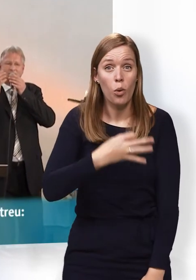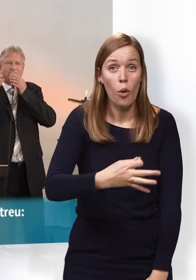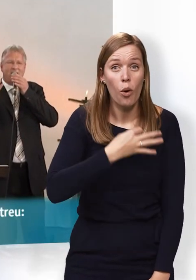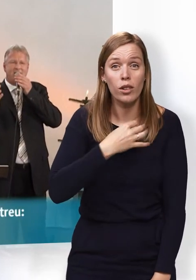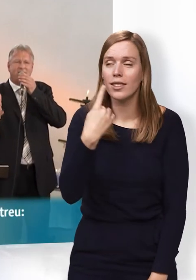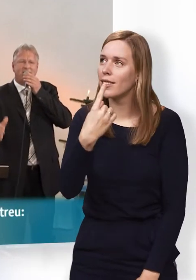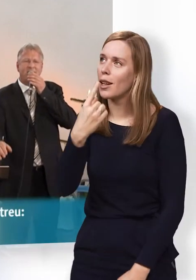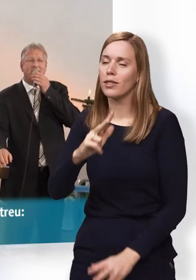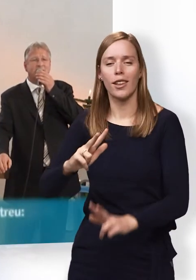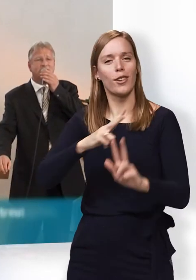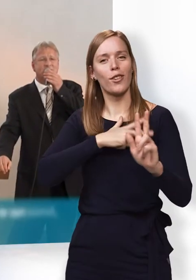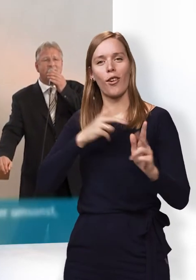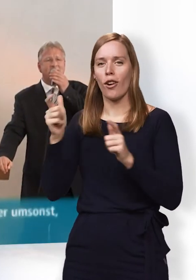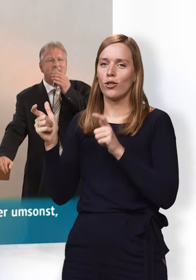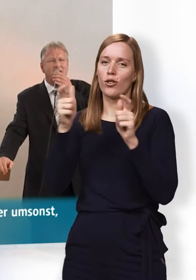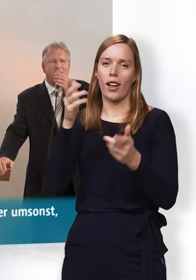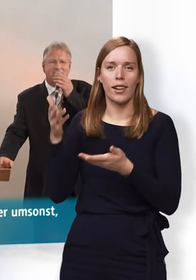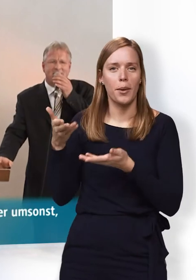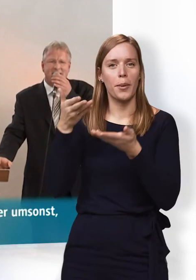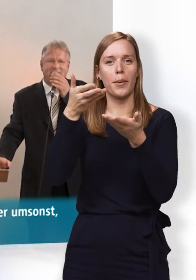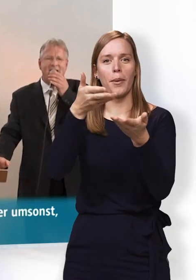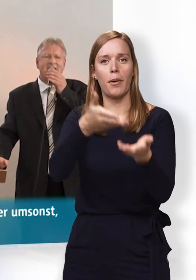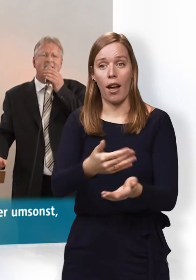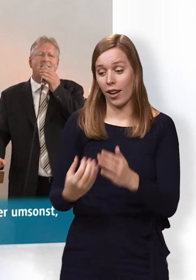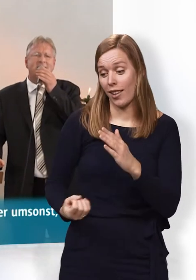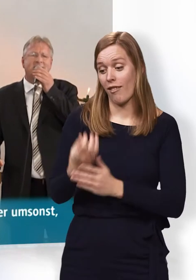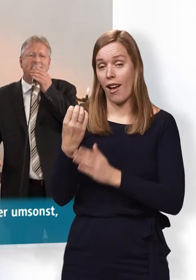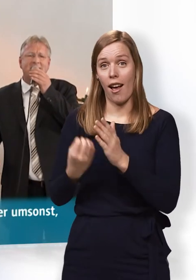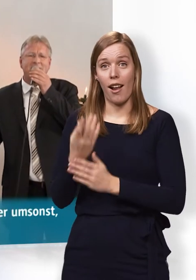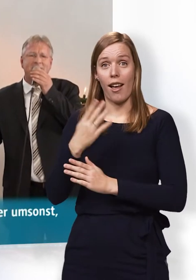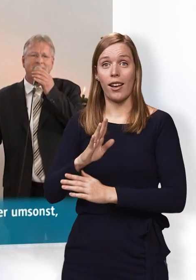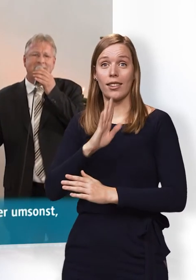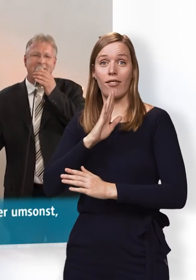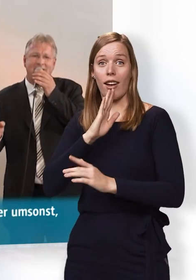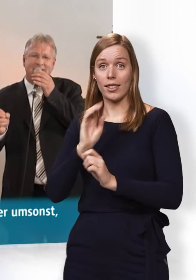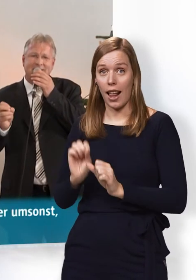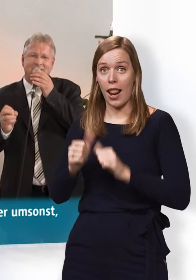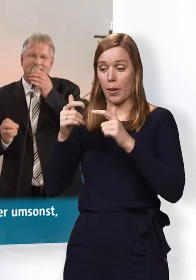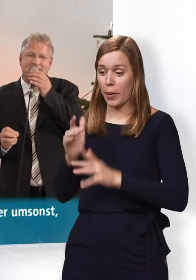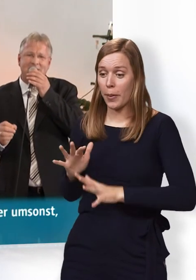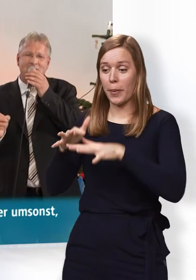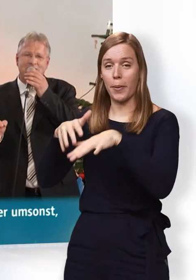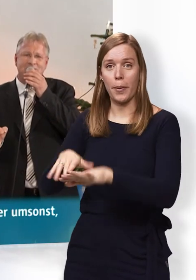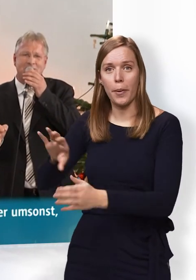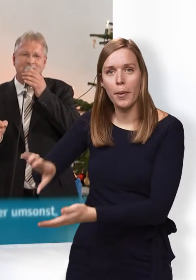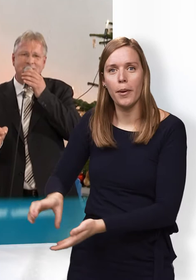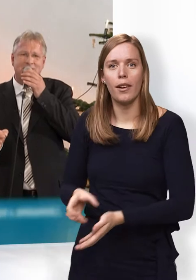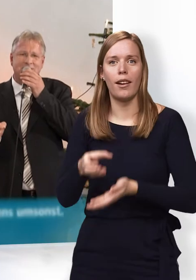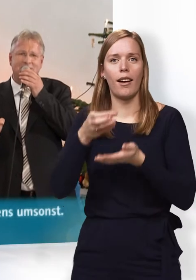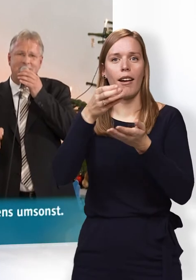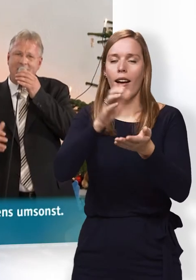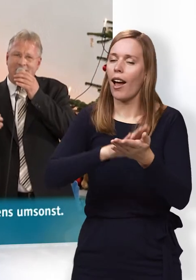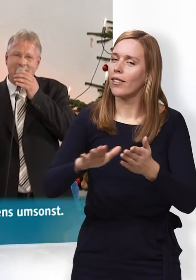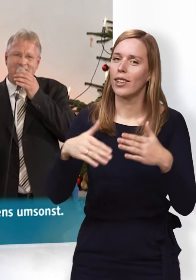gibt und schenkt er ganz treu. Aus der Quelle des Lebens das Wasser umsonst.